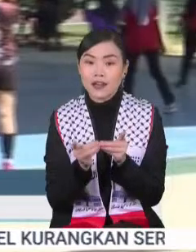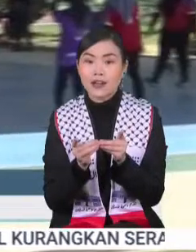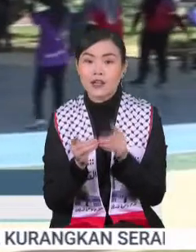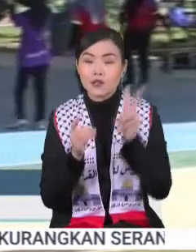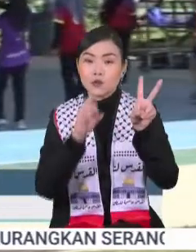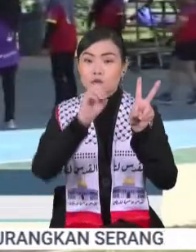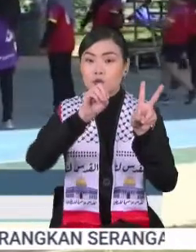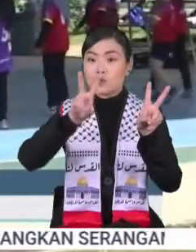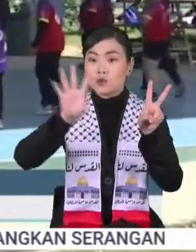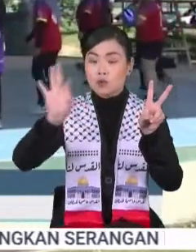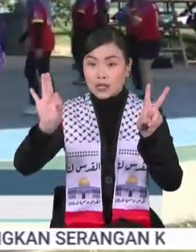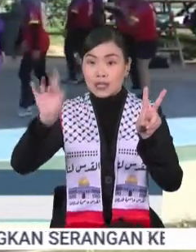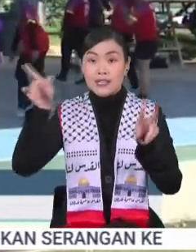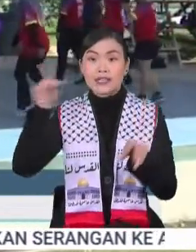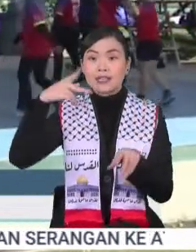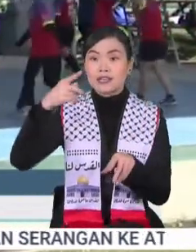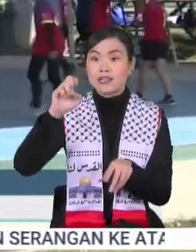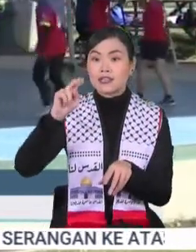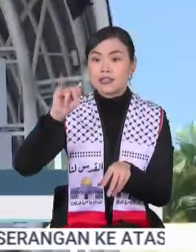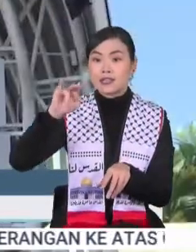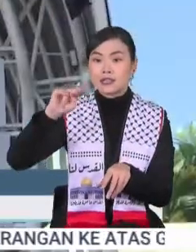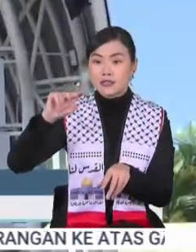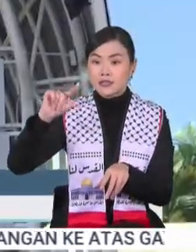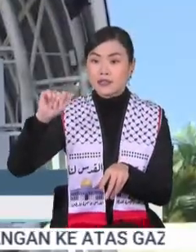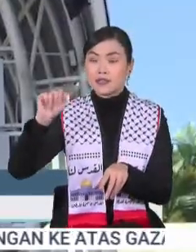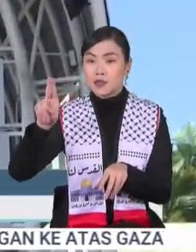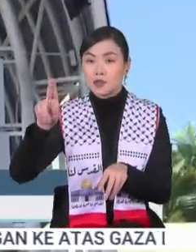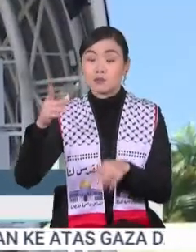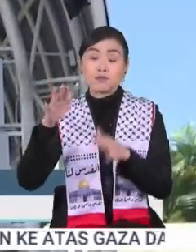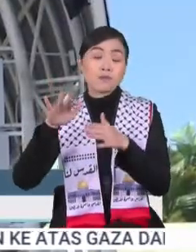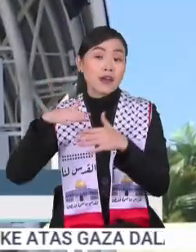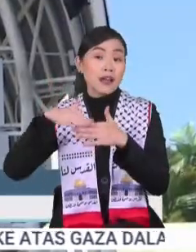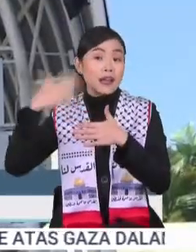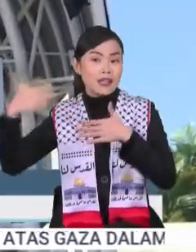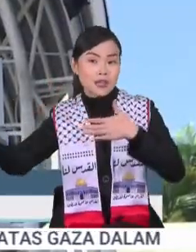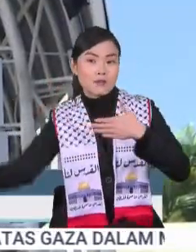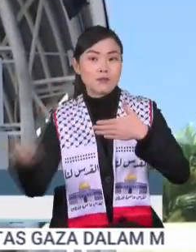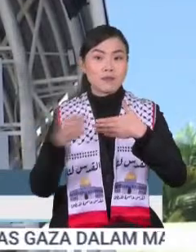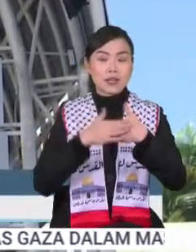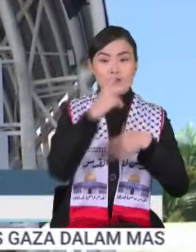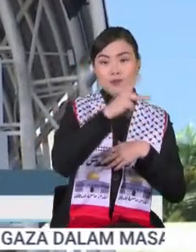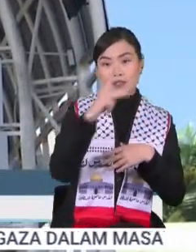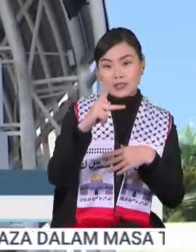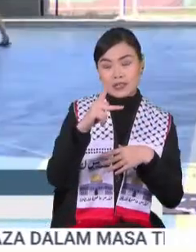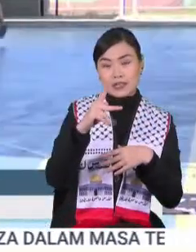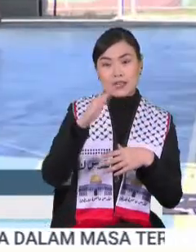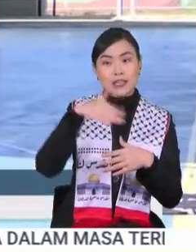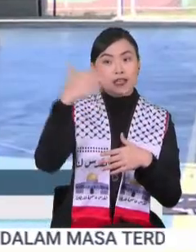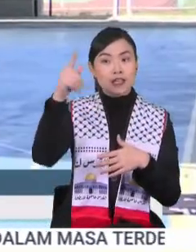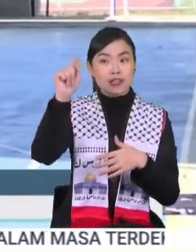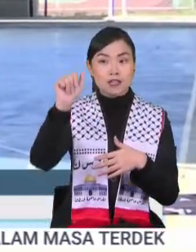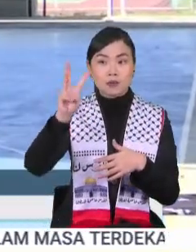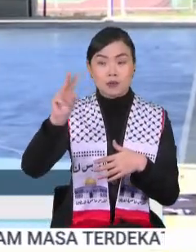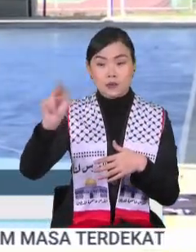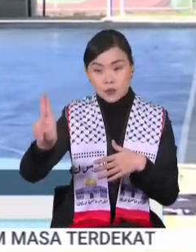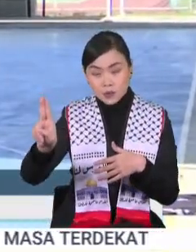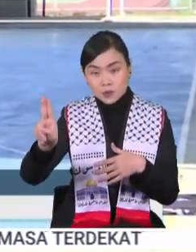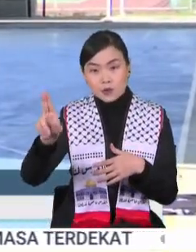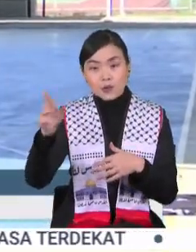keningau 2011 sebelum kembali semula ke kota Kinabalu pada 2013 Tawau 2015 dan